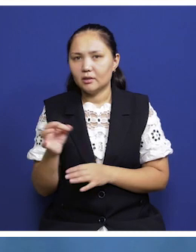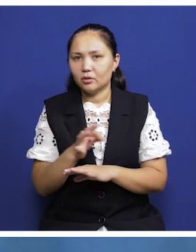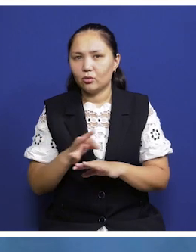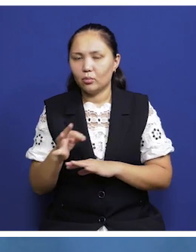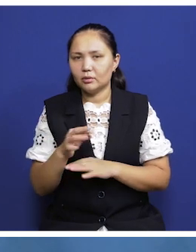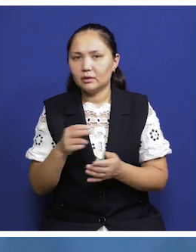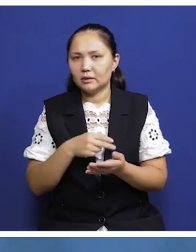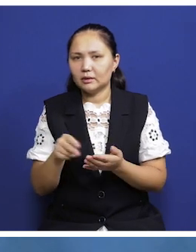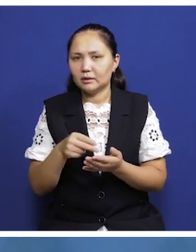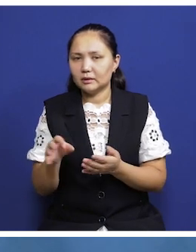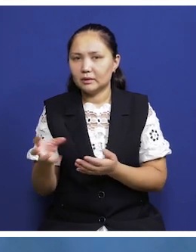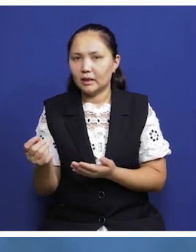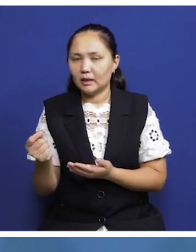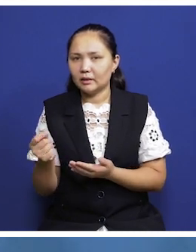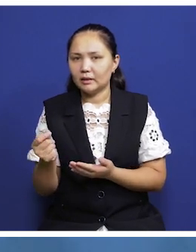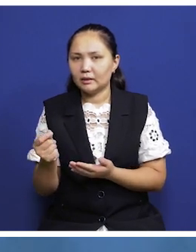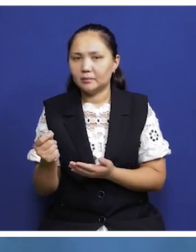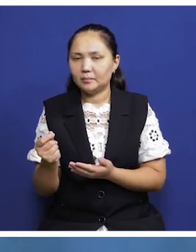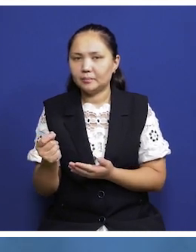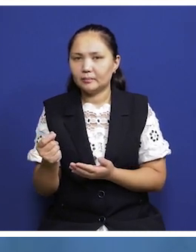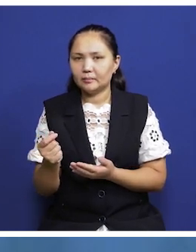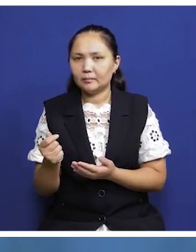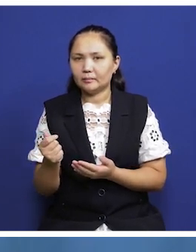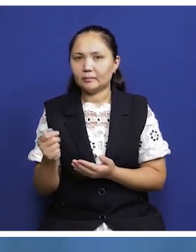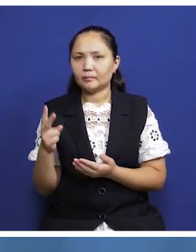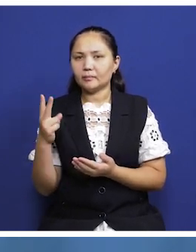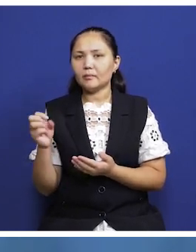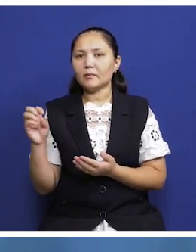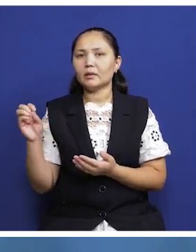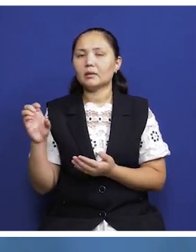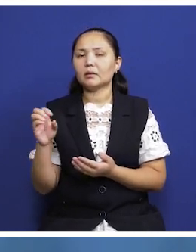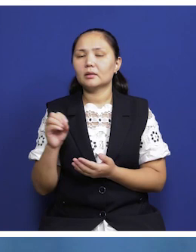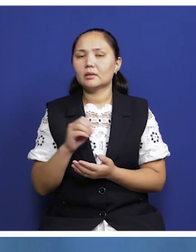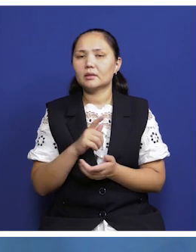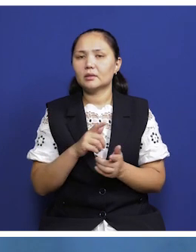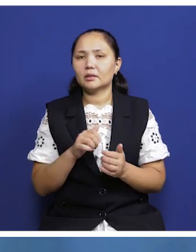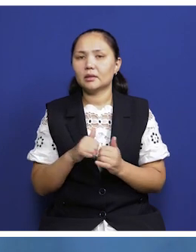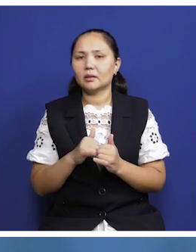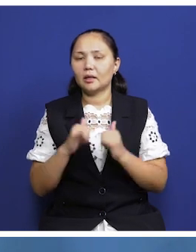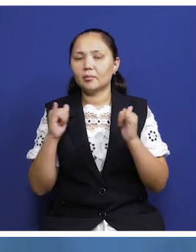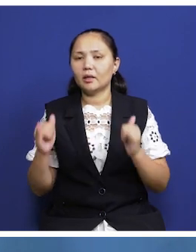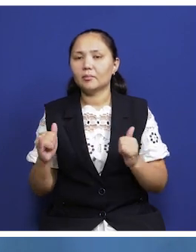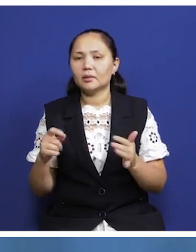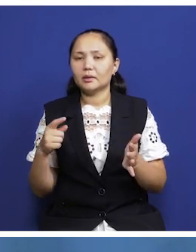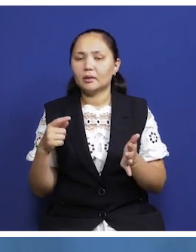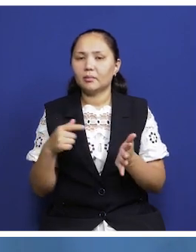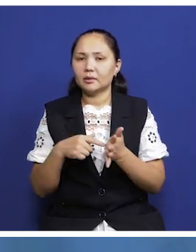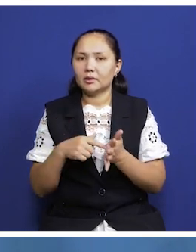ауданның түсетін түсімін немесе табысын деп айтайық өзінің, соны екі есе көбейтеміз деп сондай меже қойып отырмын аудан